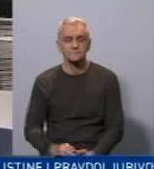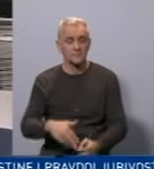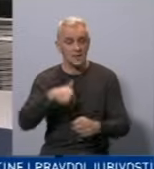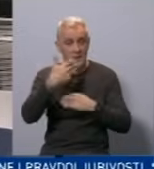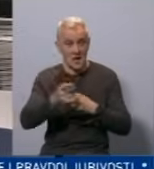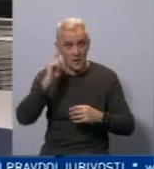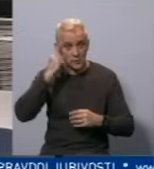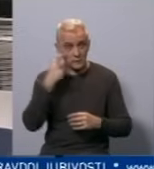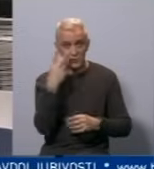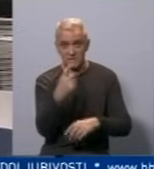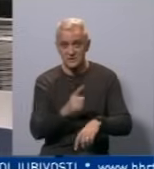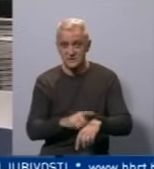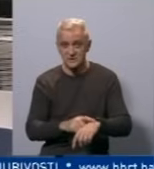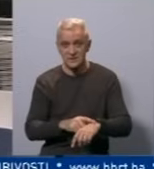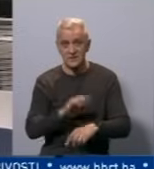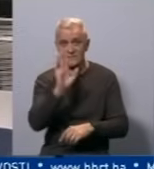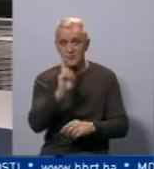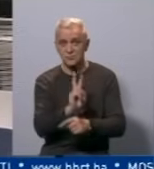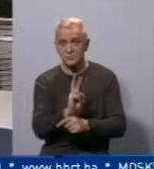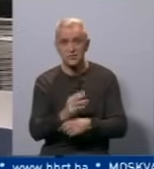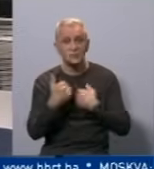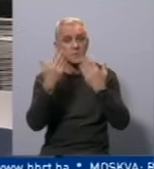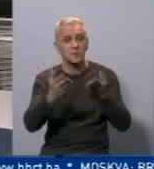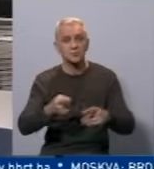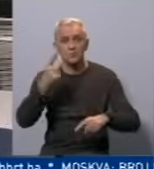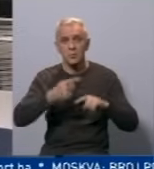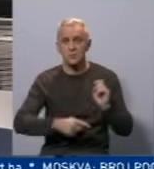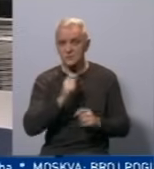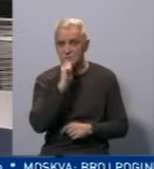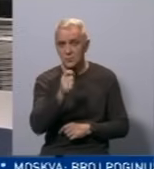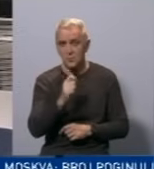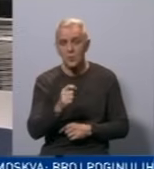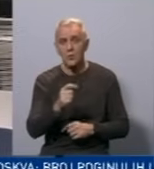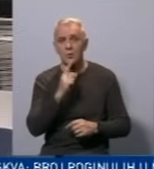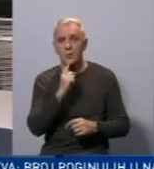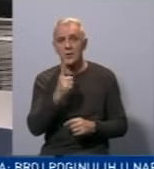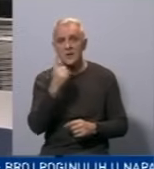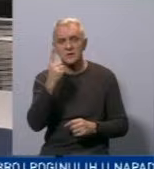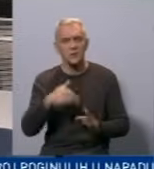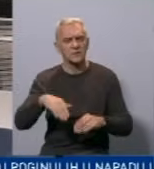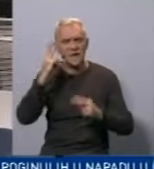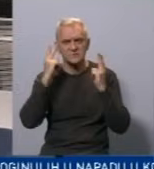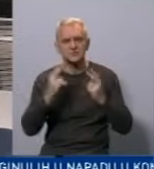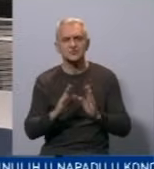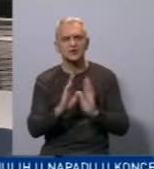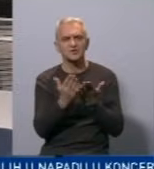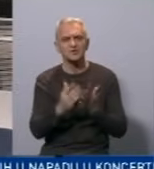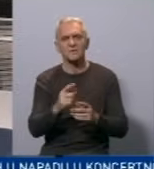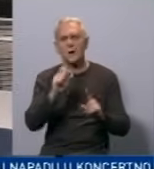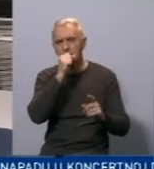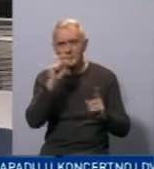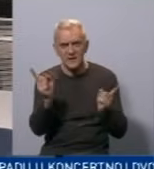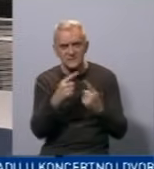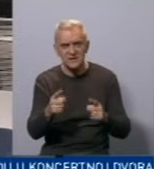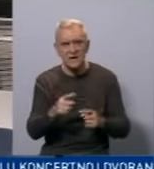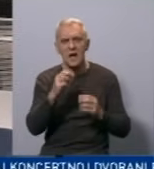A nakon dnevnika u 20 sati vašoj pažnji preporučujemo posljednji intervju koji je jedan od najznačajnijih književnika